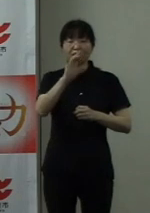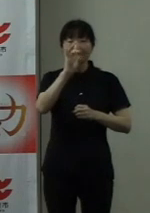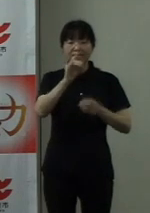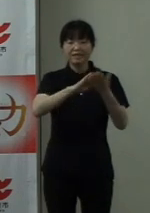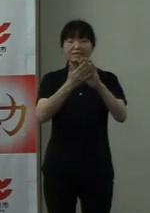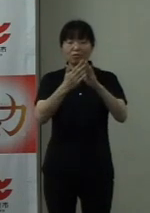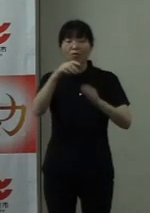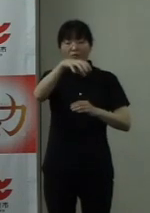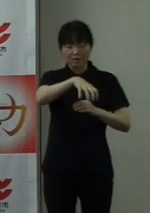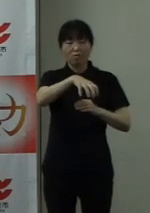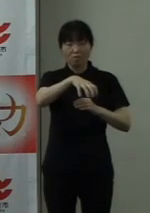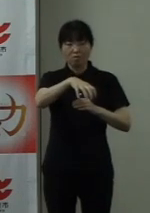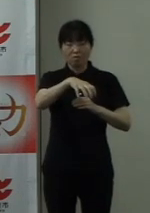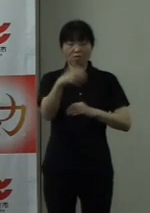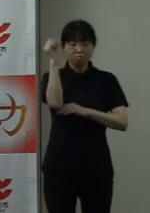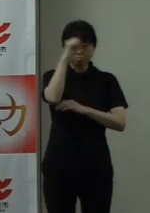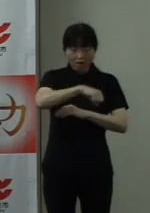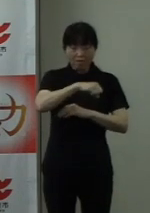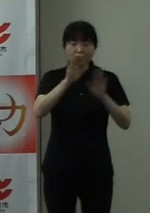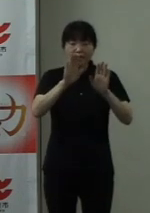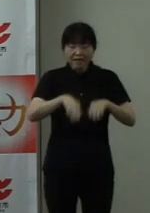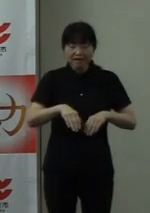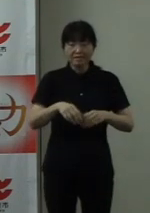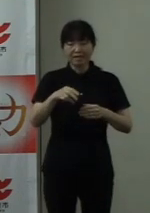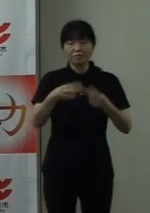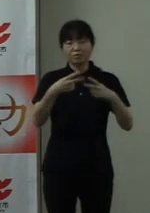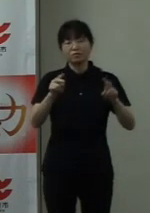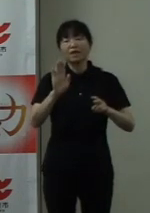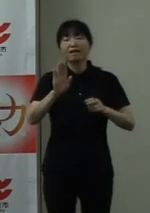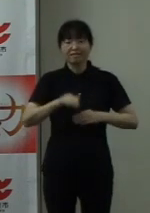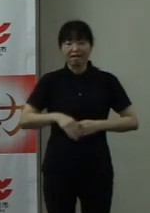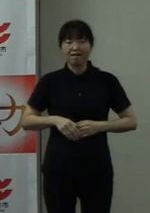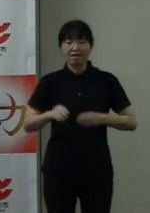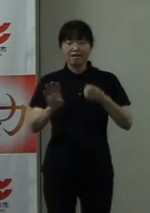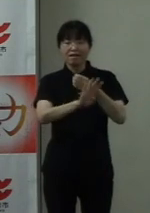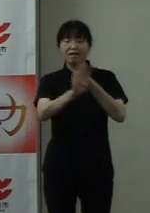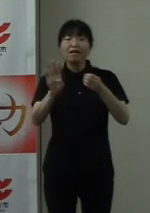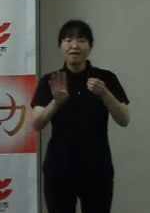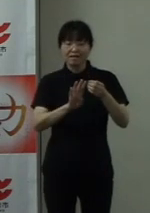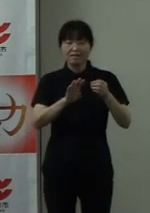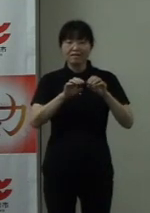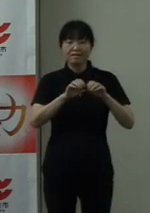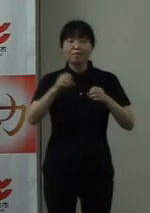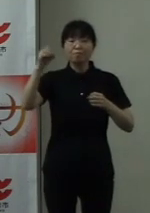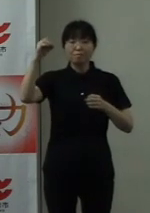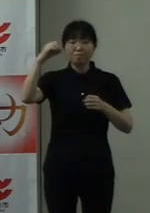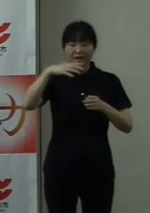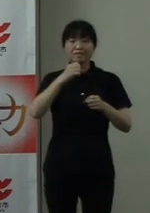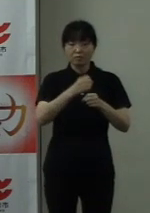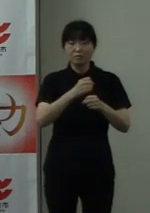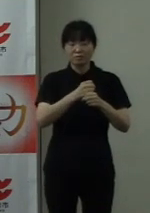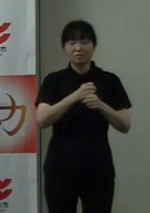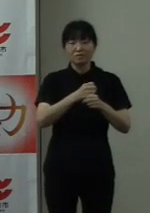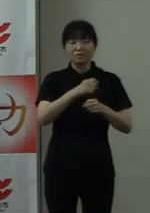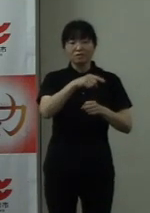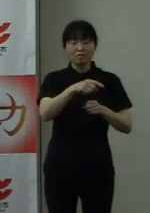になっているかと思うんですが、もしあの、まあ、原発の立地県だったり立地自治体である島根県松江市にも同